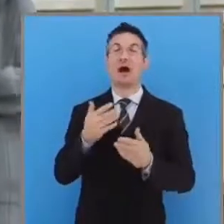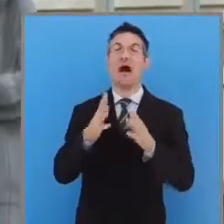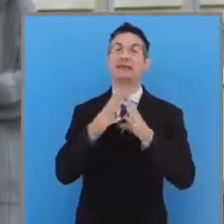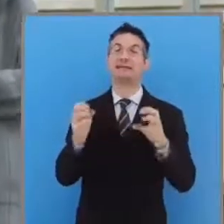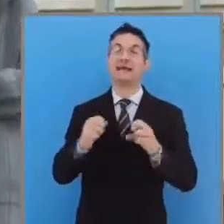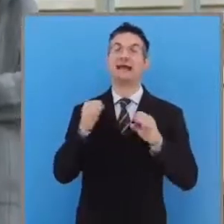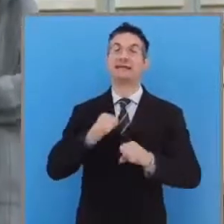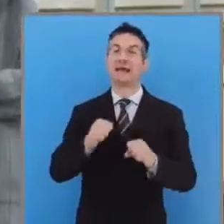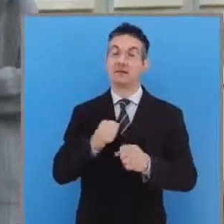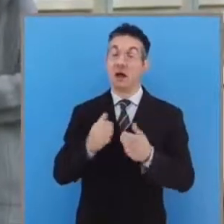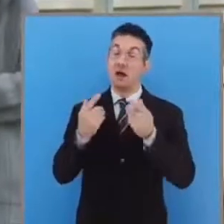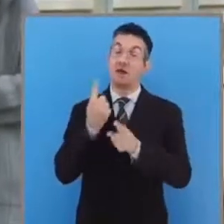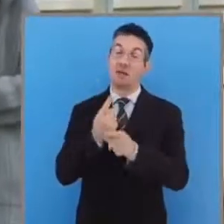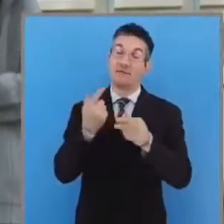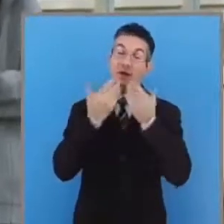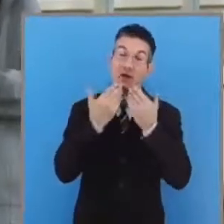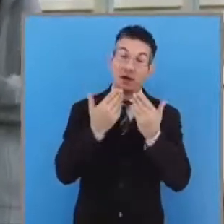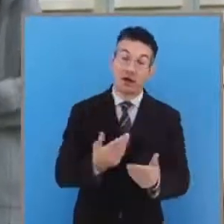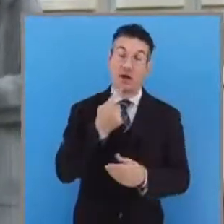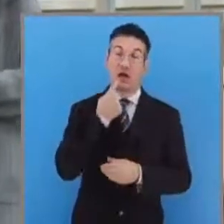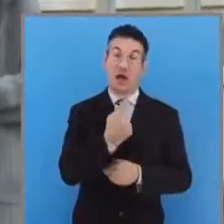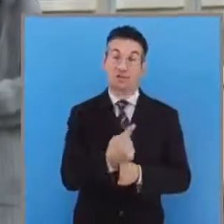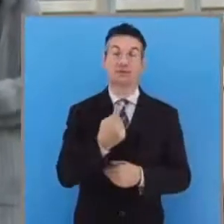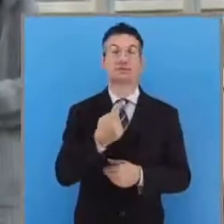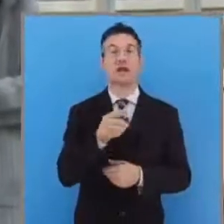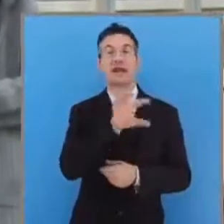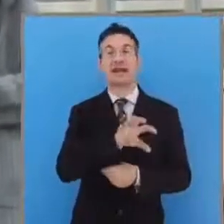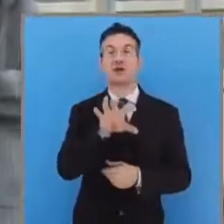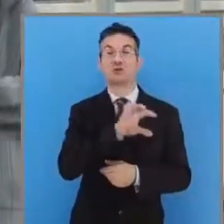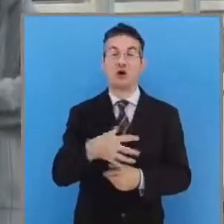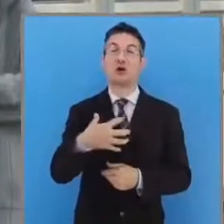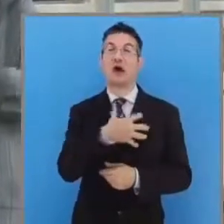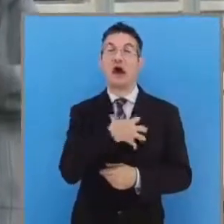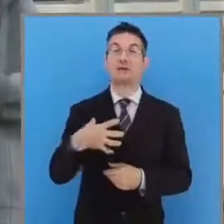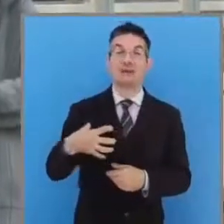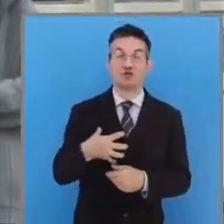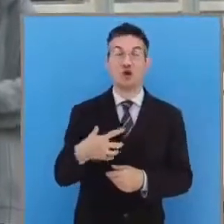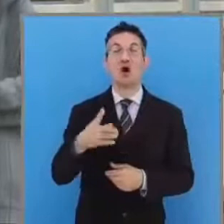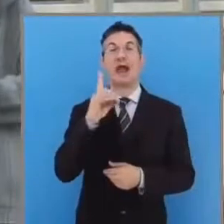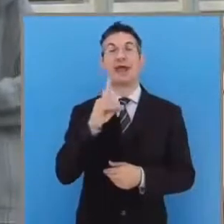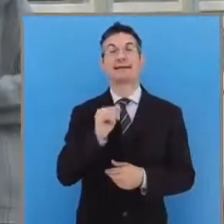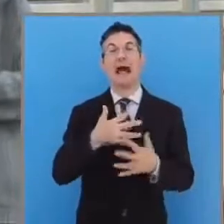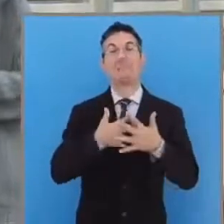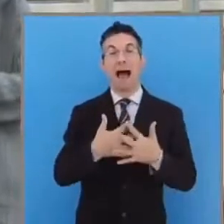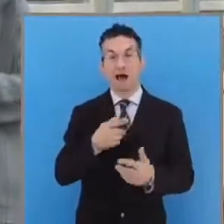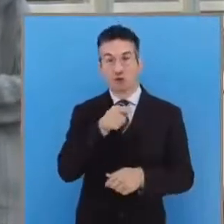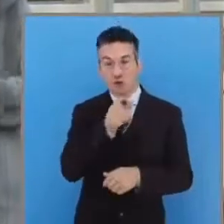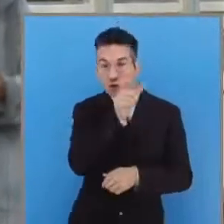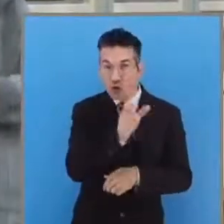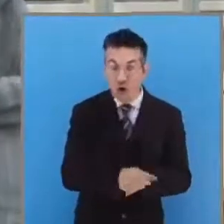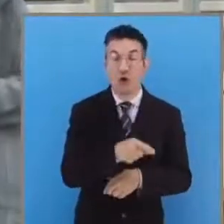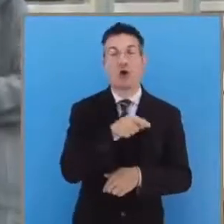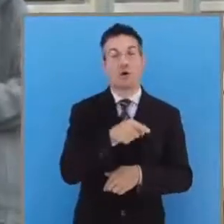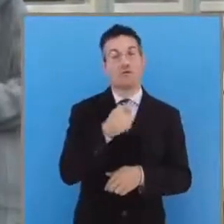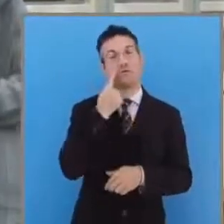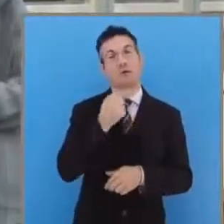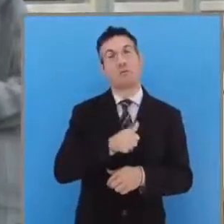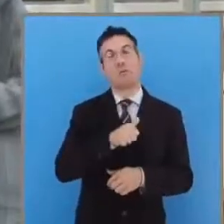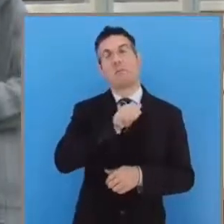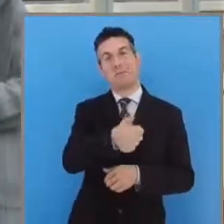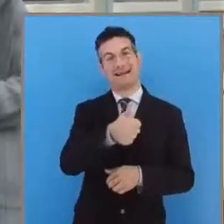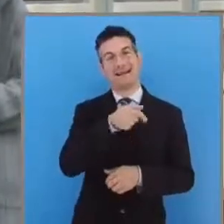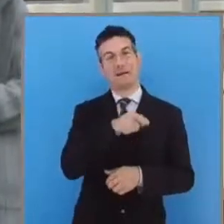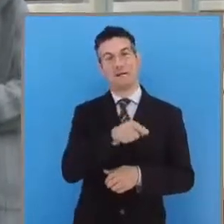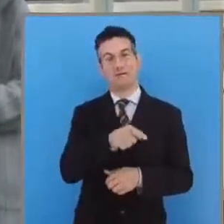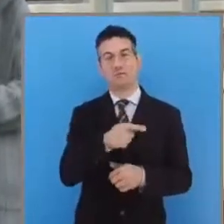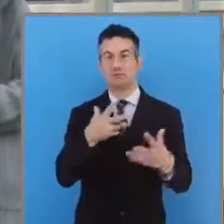regione che ci è stata sempre vicino, in particolare l'assessore D'Amato che praticamente è in prima linea con noi